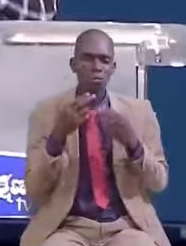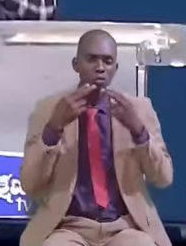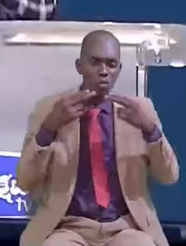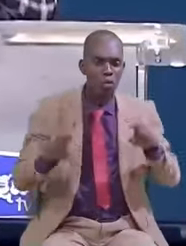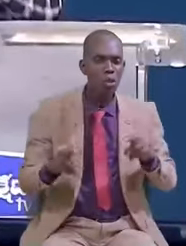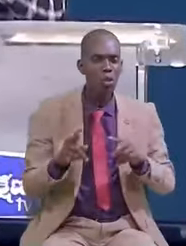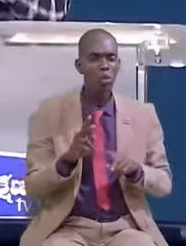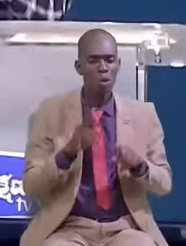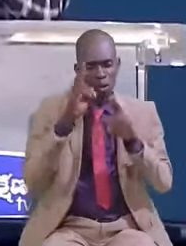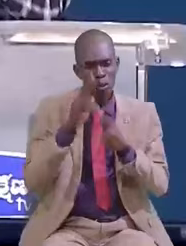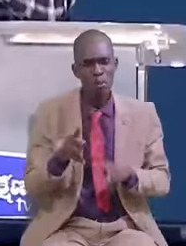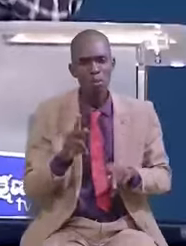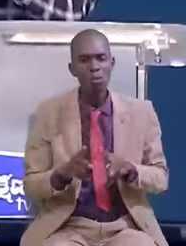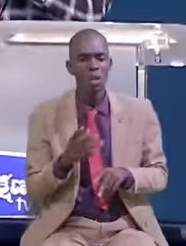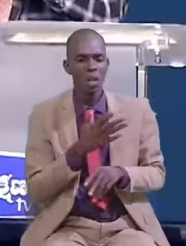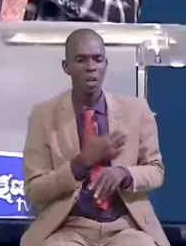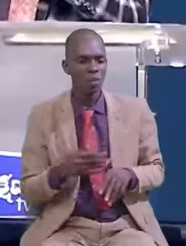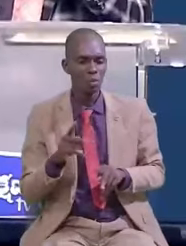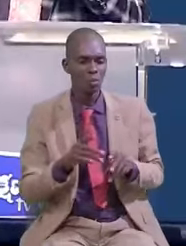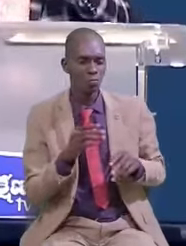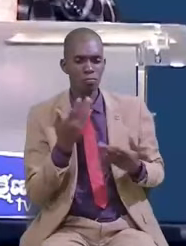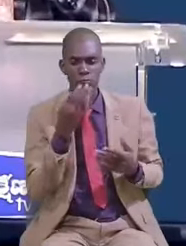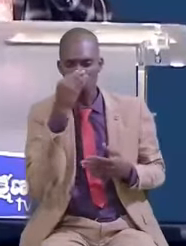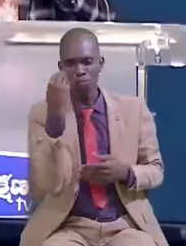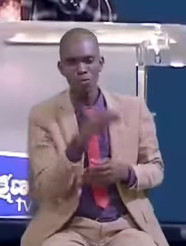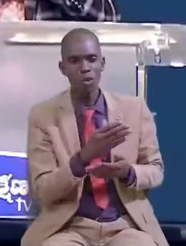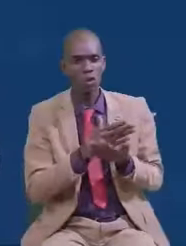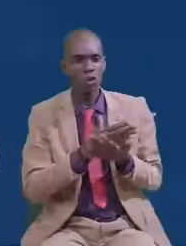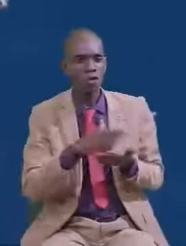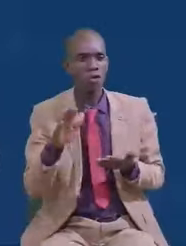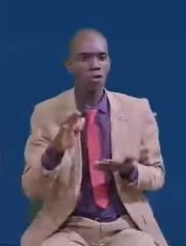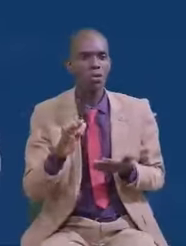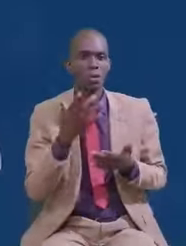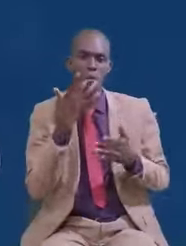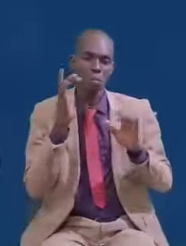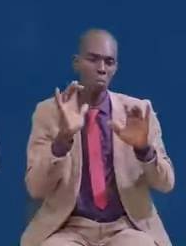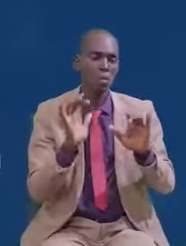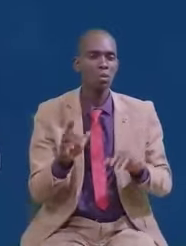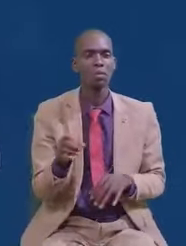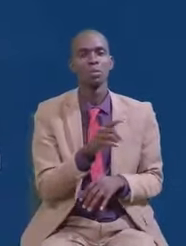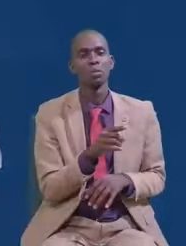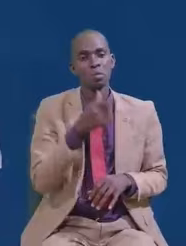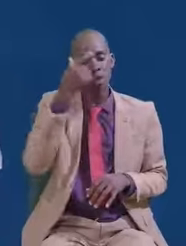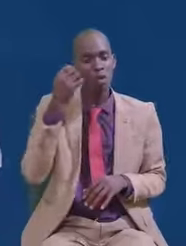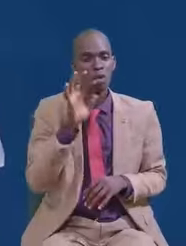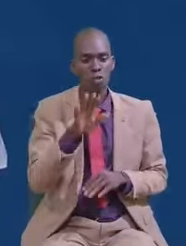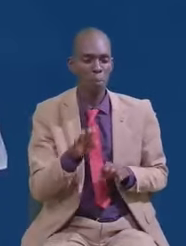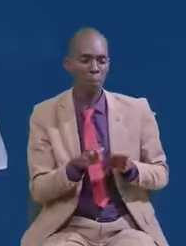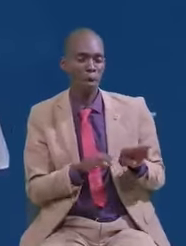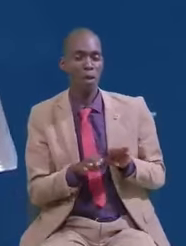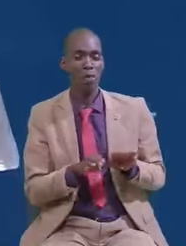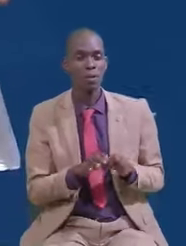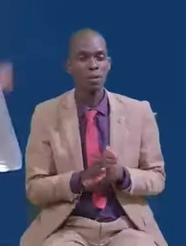les gens décents, honorables, te dédaignent à cause de ton comportement,